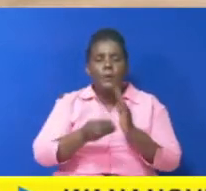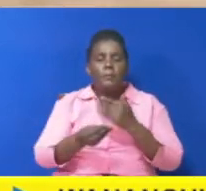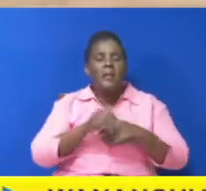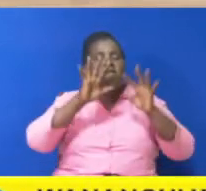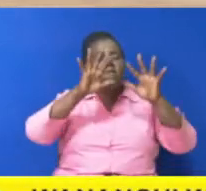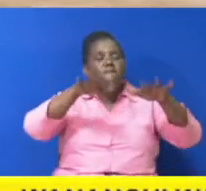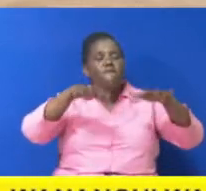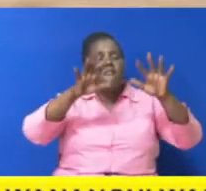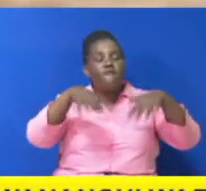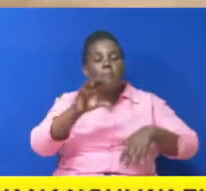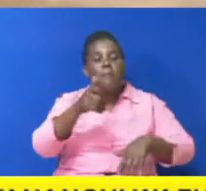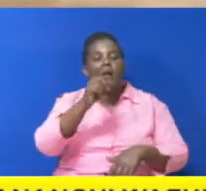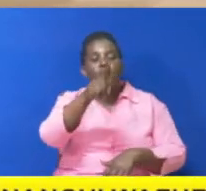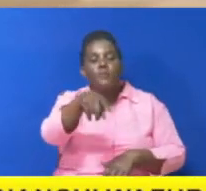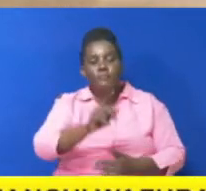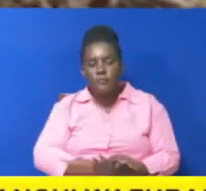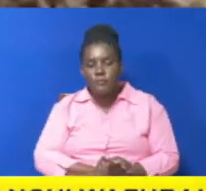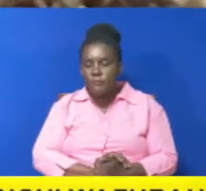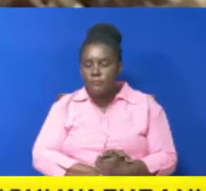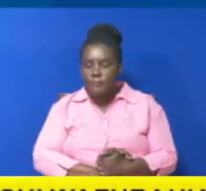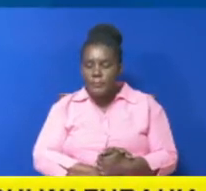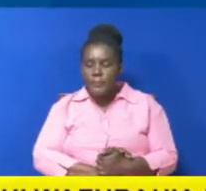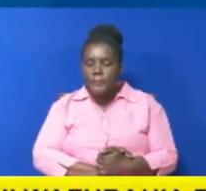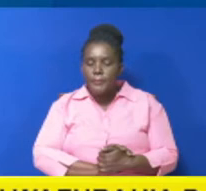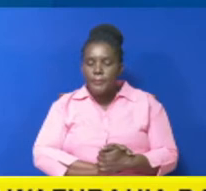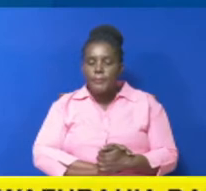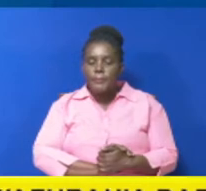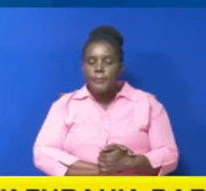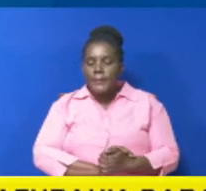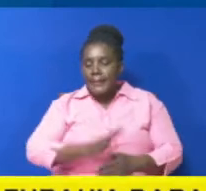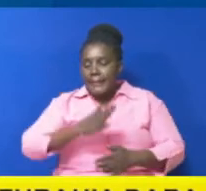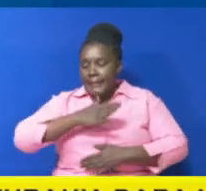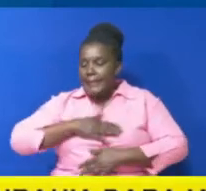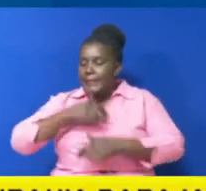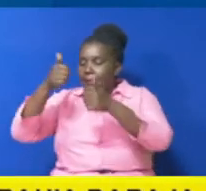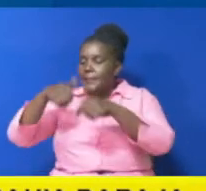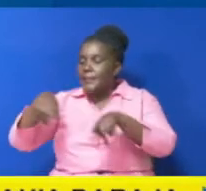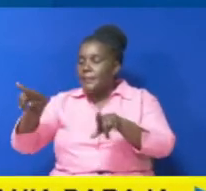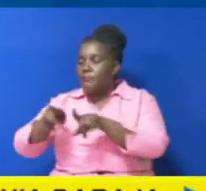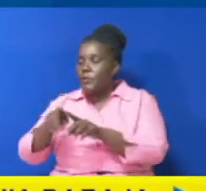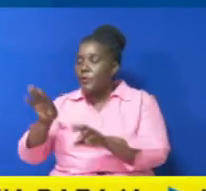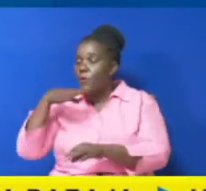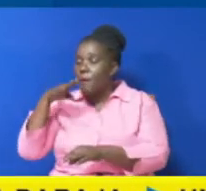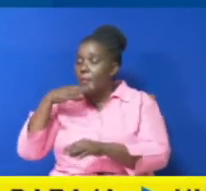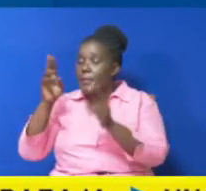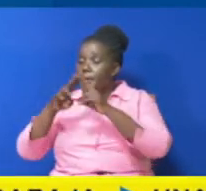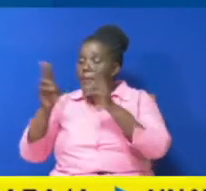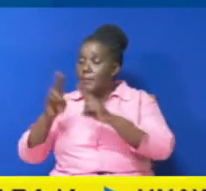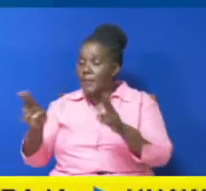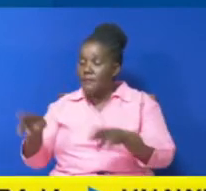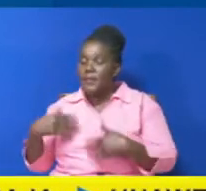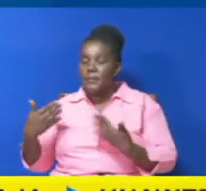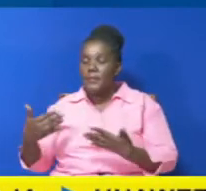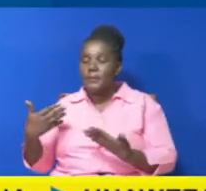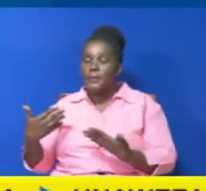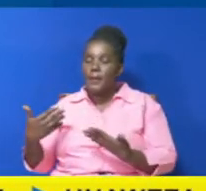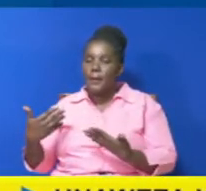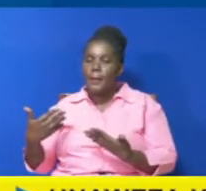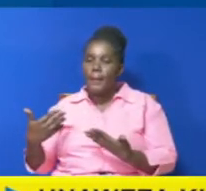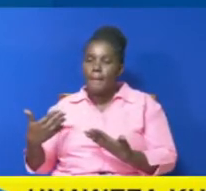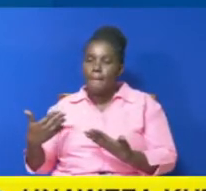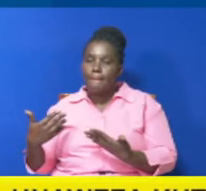jimbo hilo. Shukrani sana Nyambona Masamba kwa habari hizo za mataifa mbalimbali. Na sasa